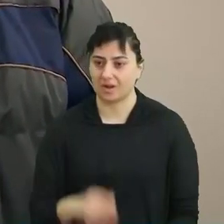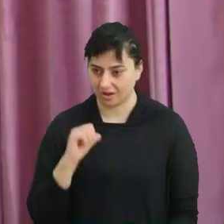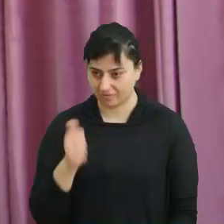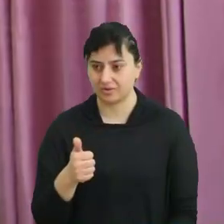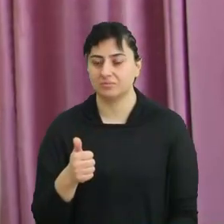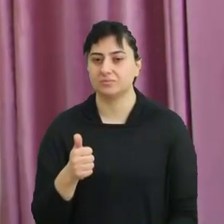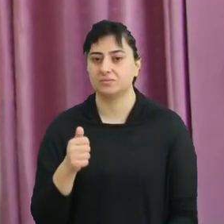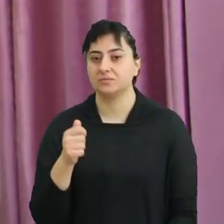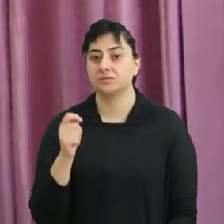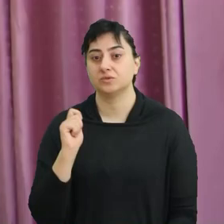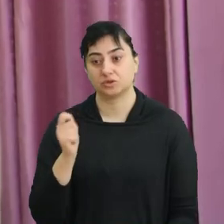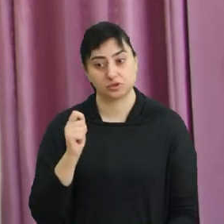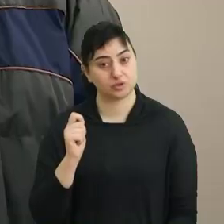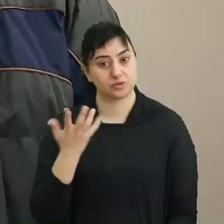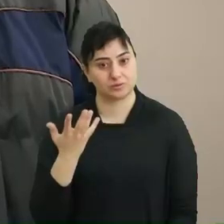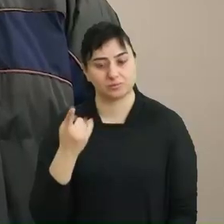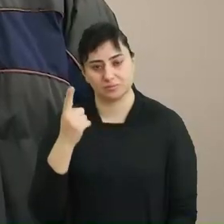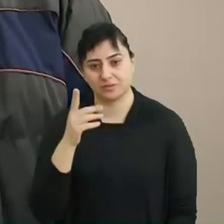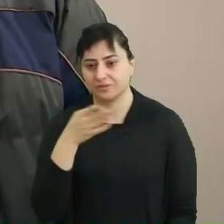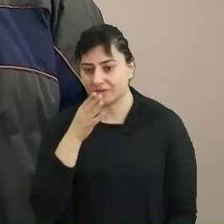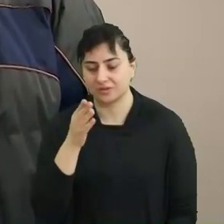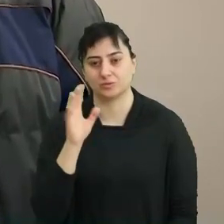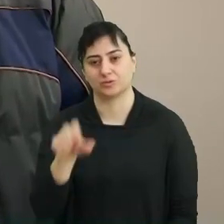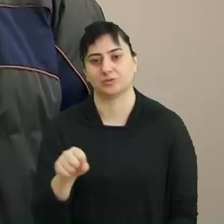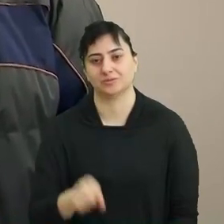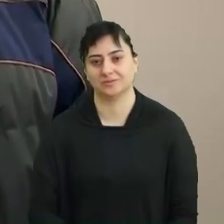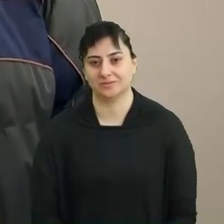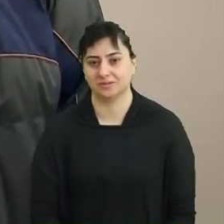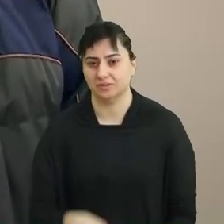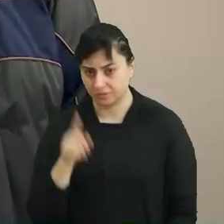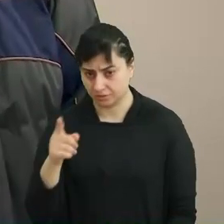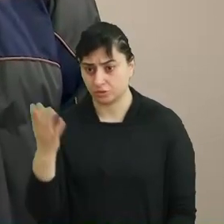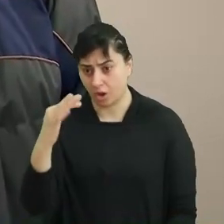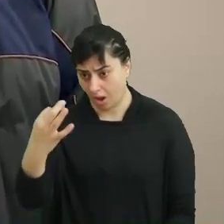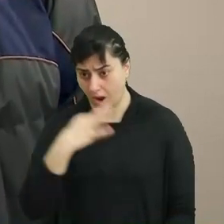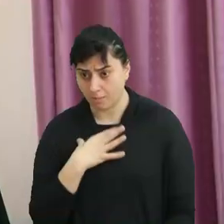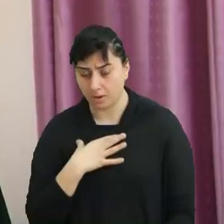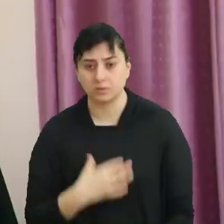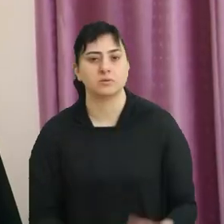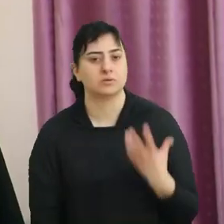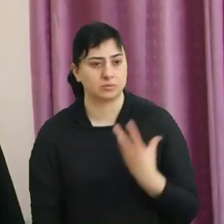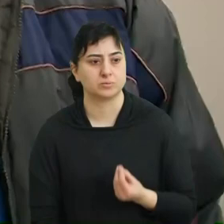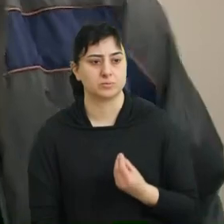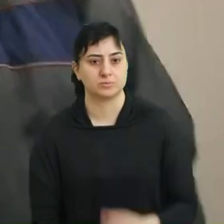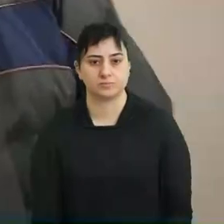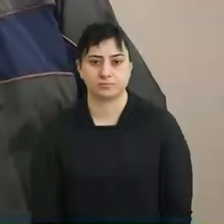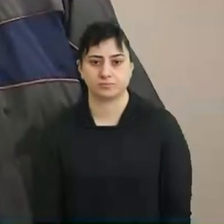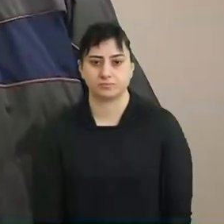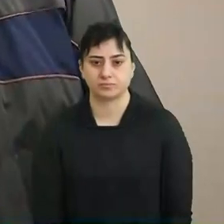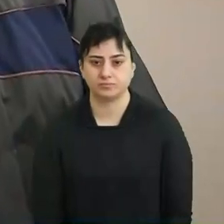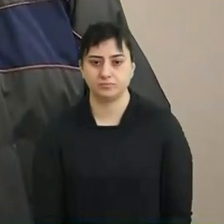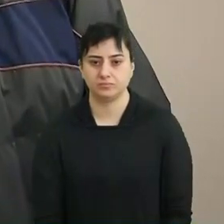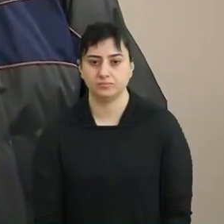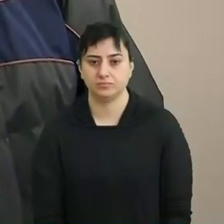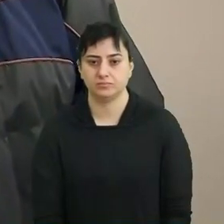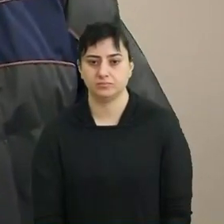gel. Daha zor oldun oraları bir fare turist tutarsın artık ha. Sonra da bana haber ver tamam mı? Tamam. Elini önce sağ cebine